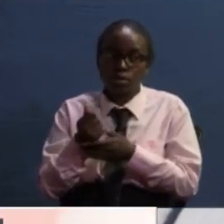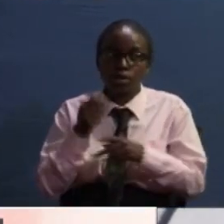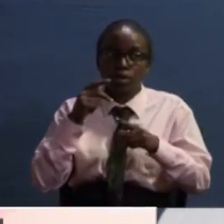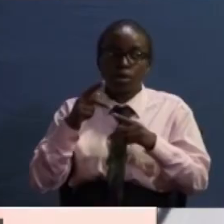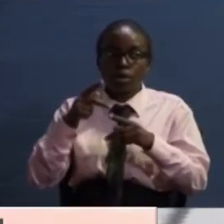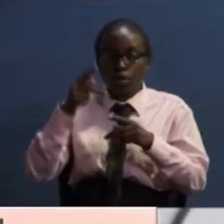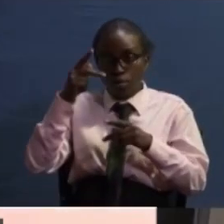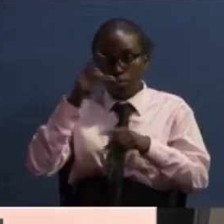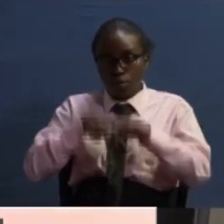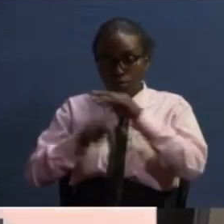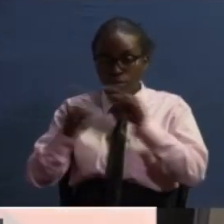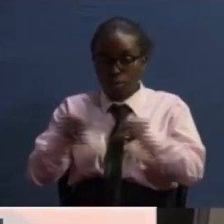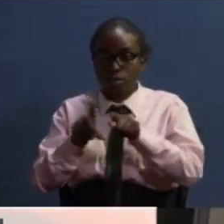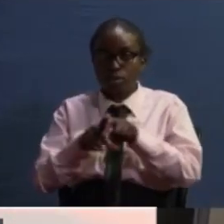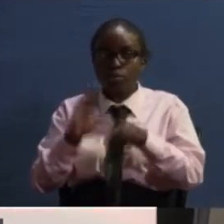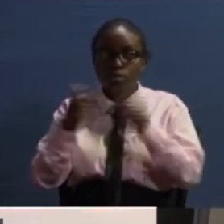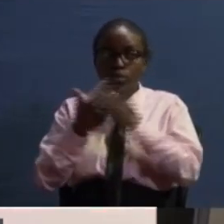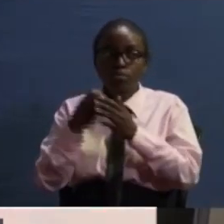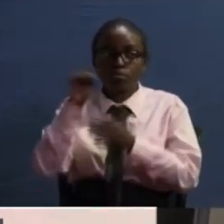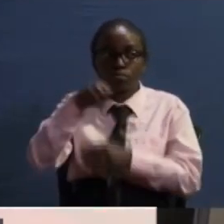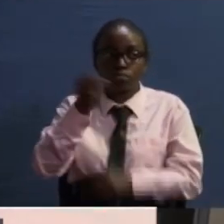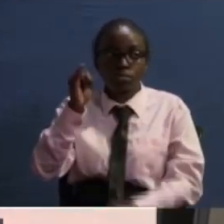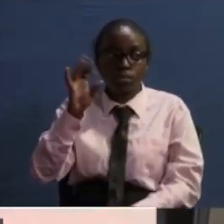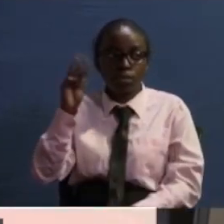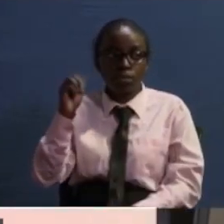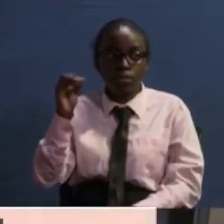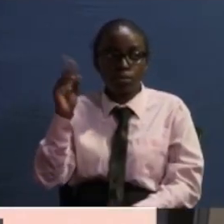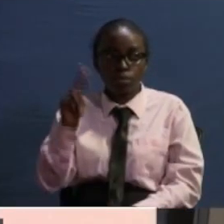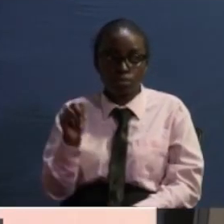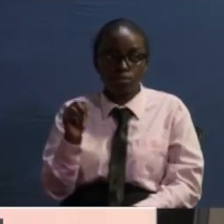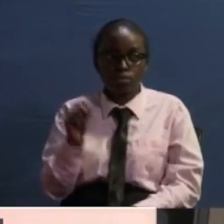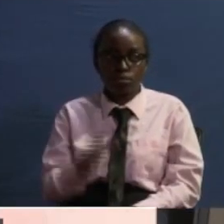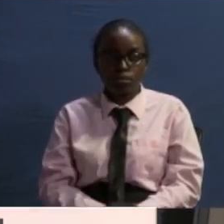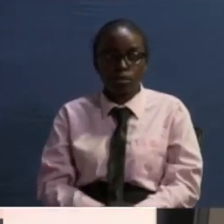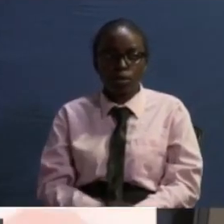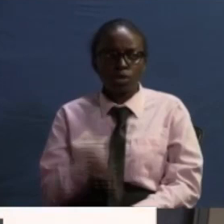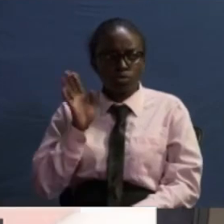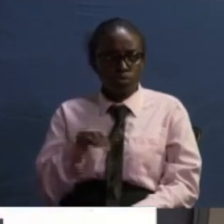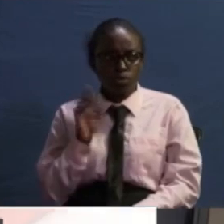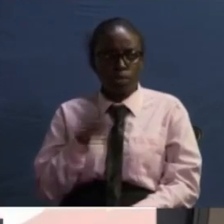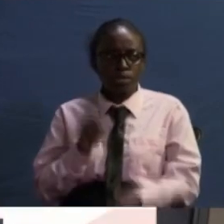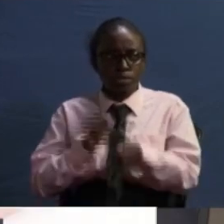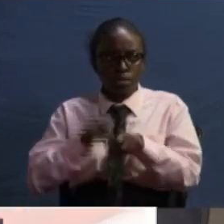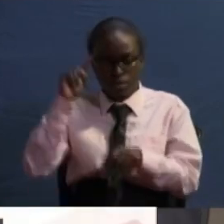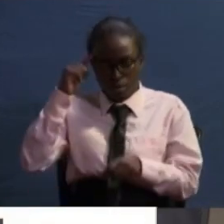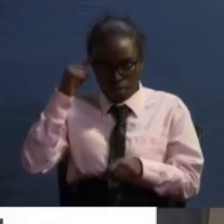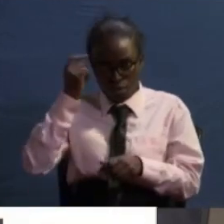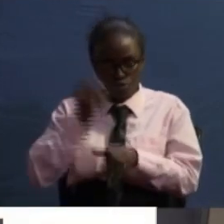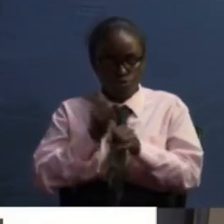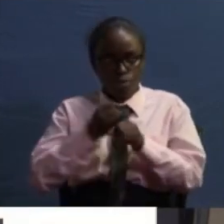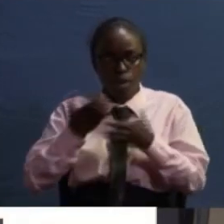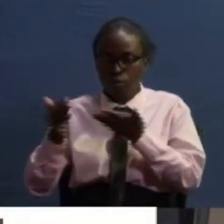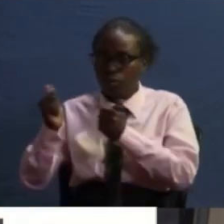Onywere anavyoarifu. Kwa hivyo tena kwa jukumu lako mama kufikiria sana, ukienda kazi wakati watu naenda kazi mahali